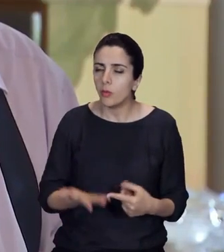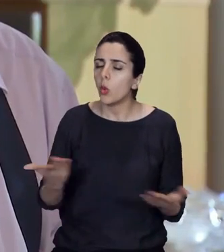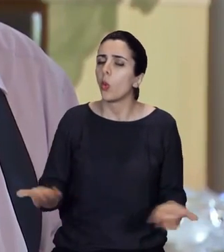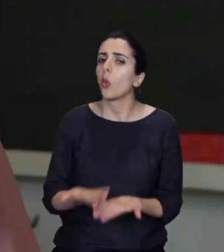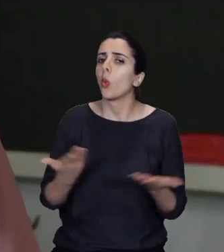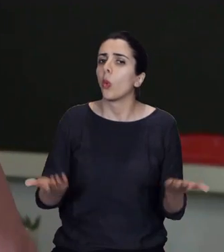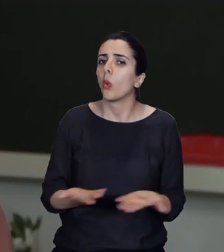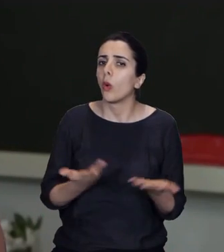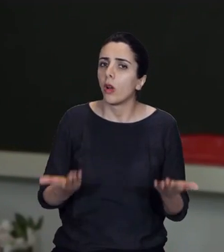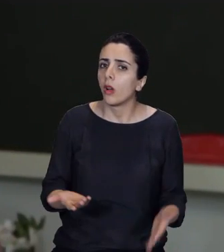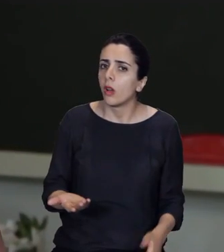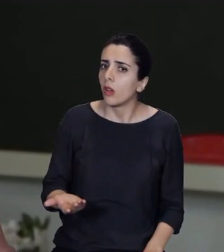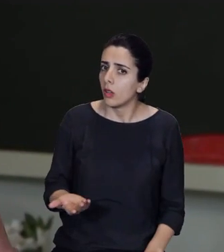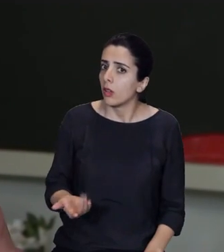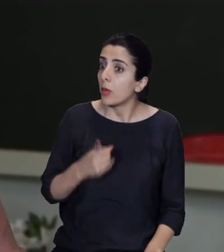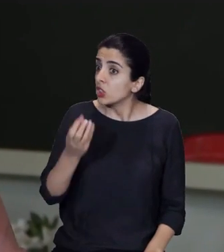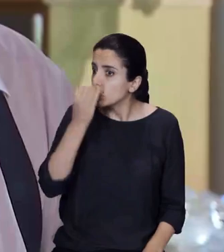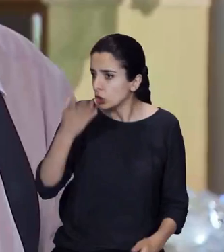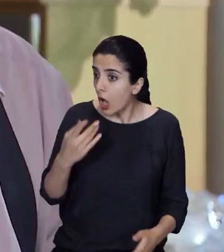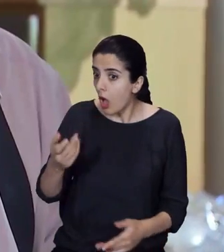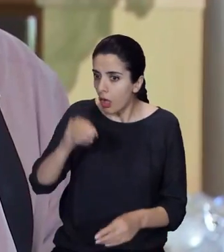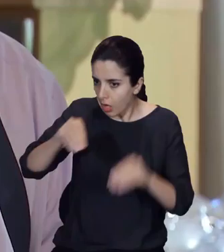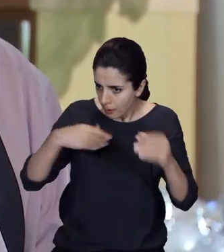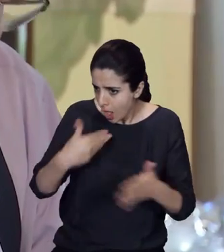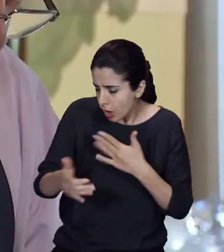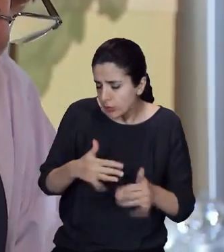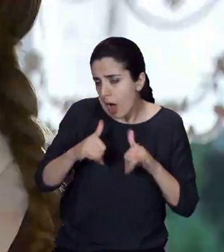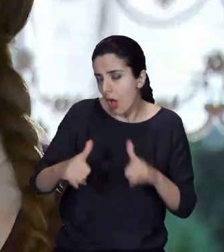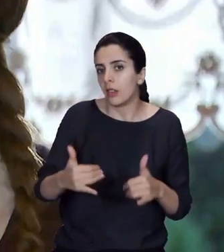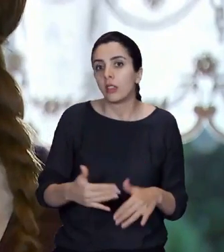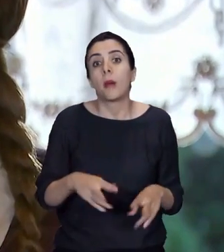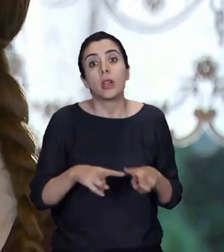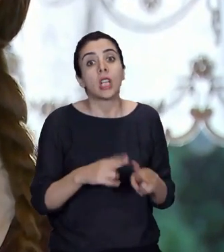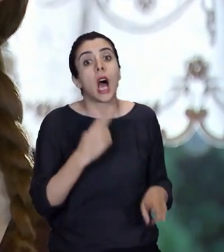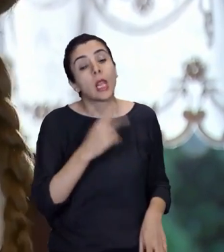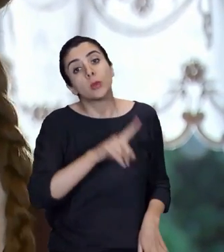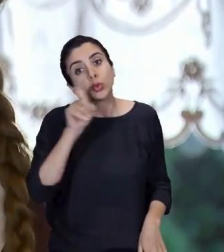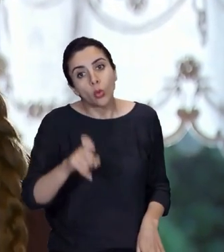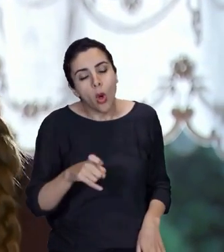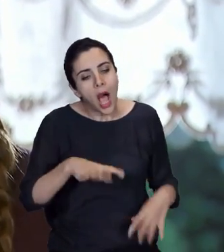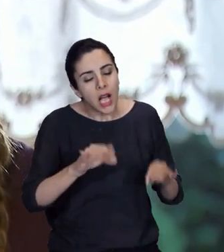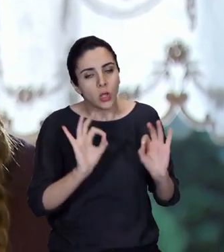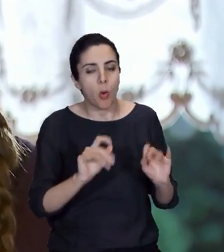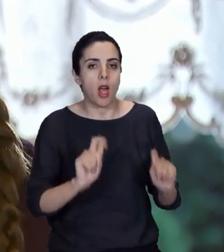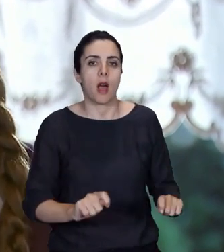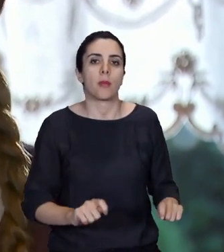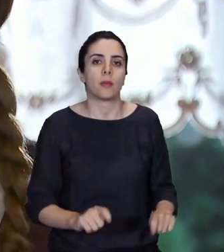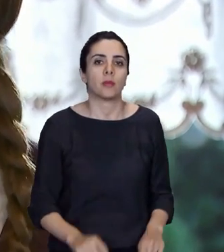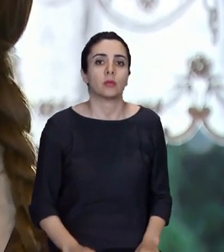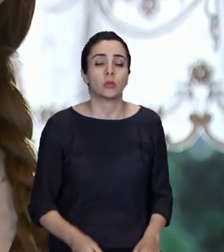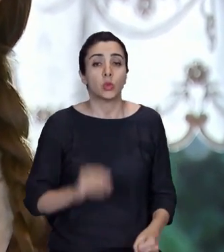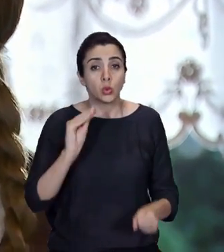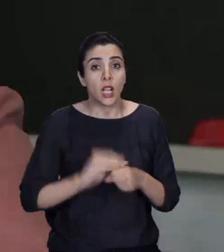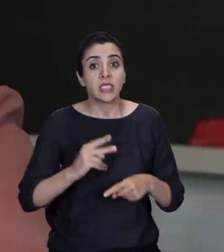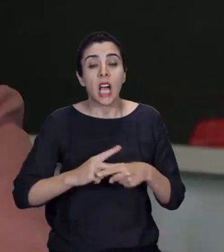Allah Allah, ya ben senin çiçeklerine karışıyor muyum? İyi tamam tamam. Bence bir Müzeyyen Hanım'a sorun, öyle hazırlayın isteği.